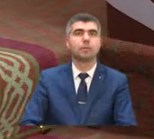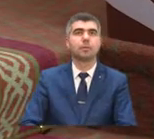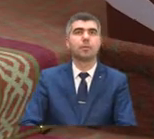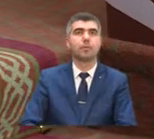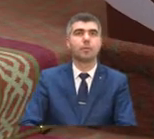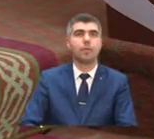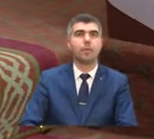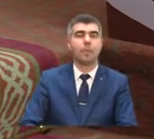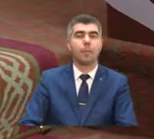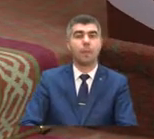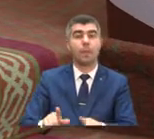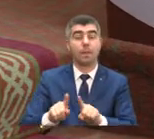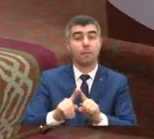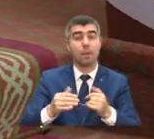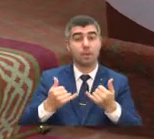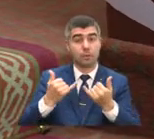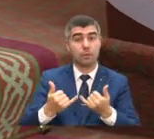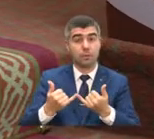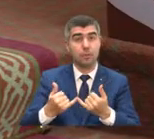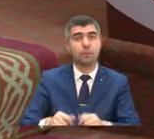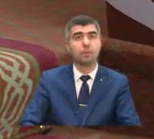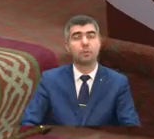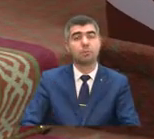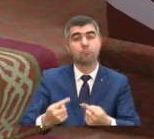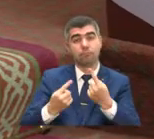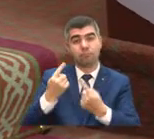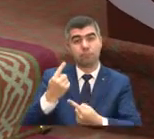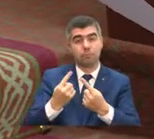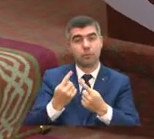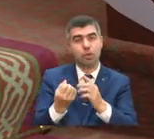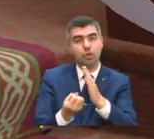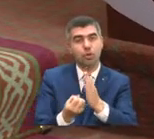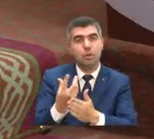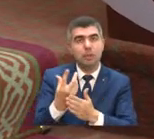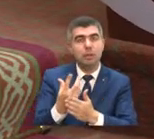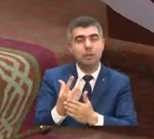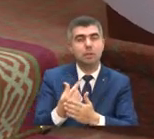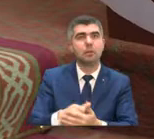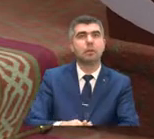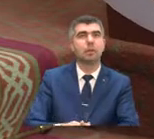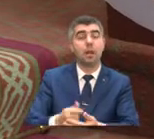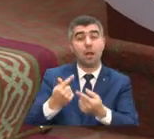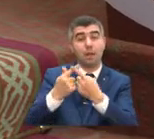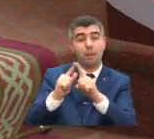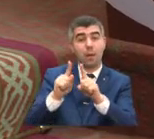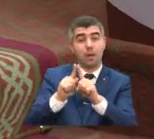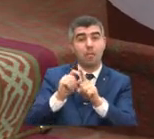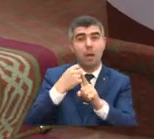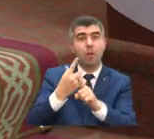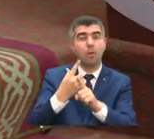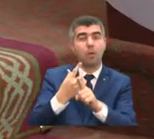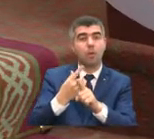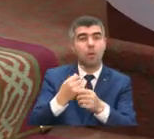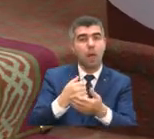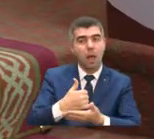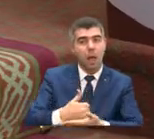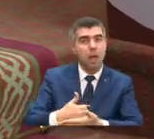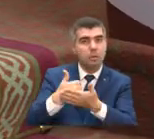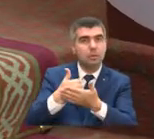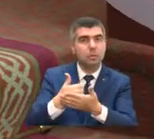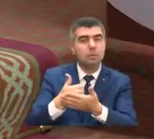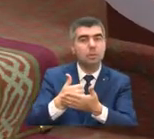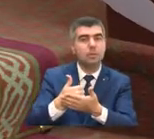خلت أن اليوم حنا خدامين على واحد الطريقة جديدة اللي تسمح لنا أننا يكون عندنا طريقة أخرى من أجل